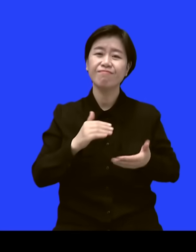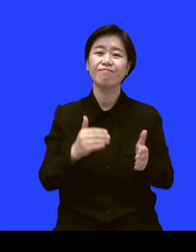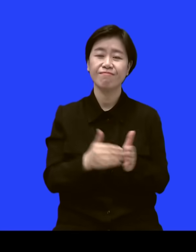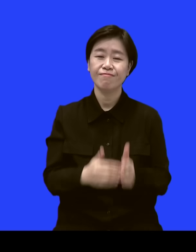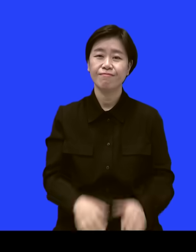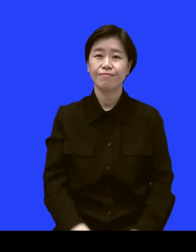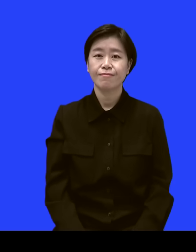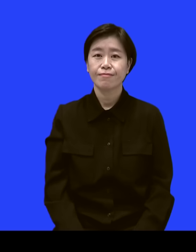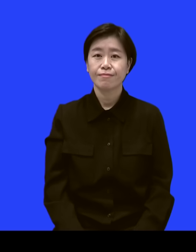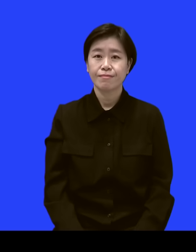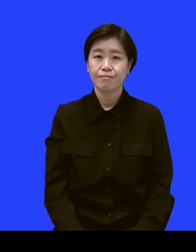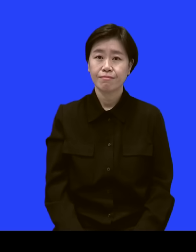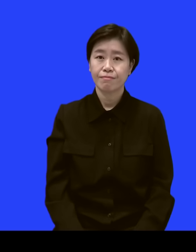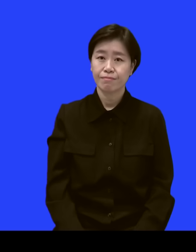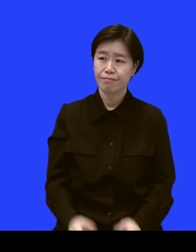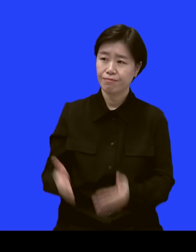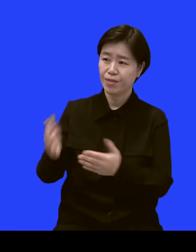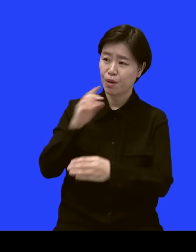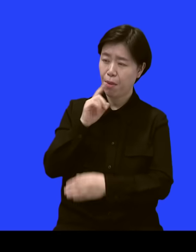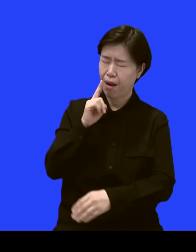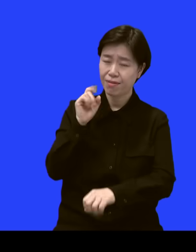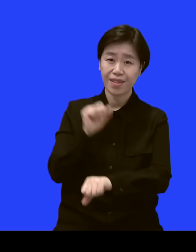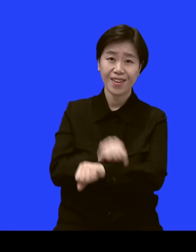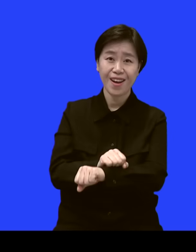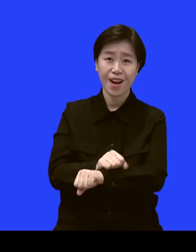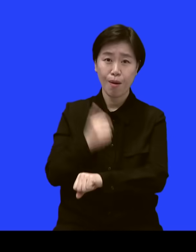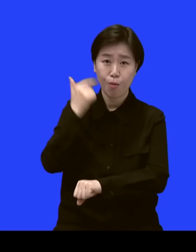범규정씨. 목사님이세요?